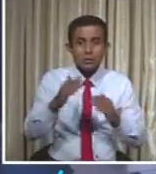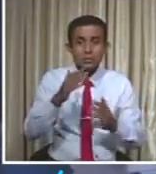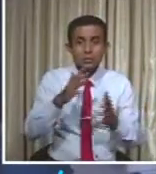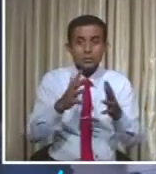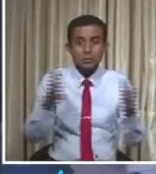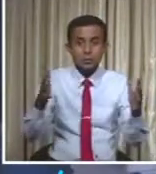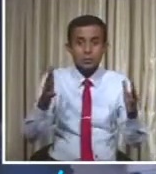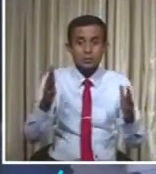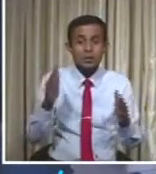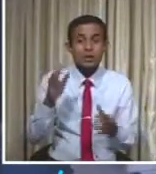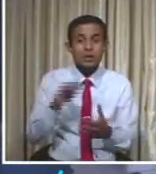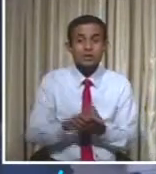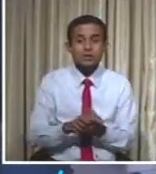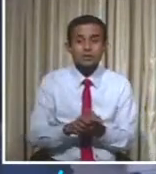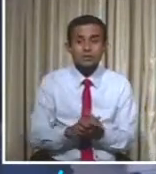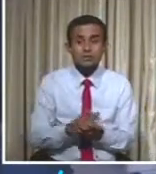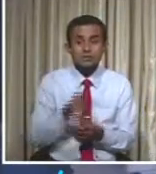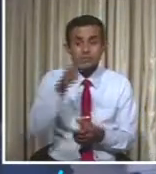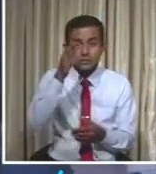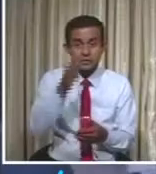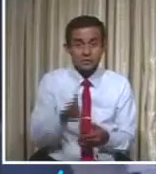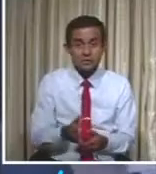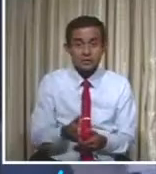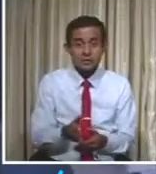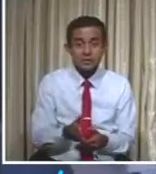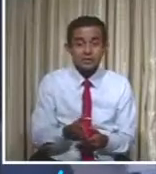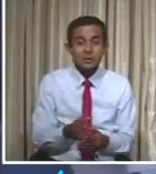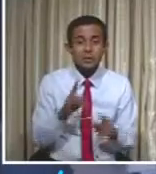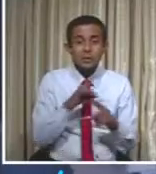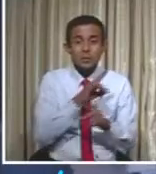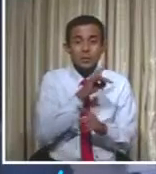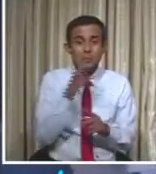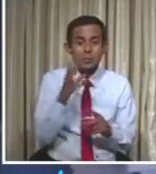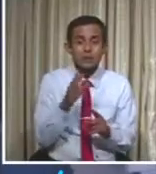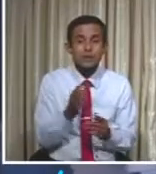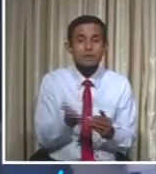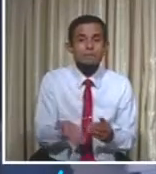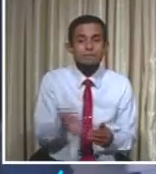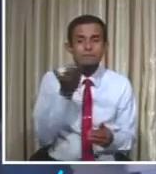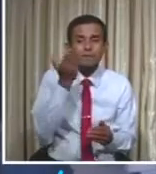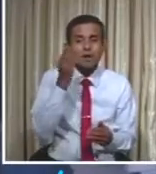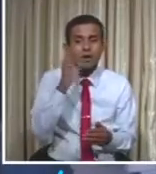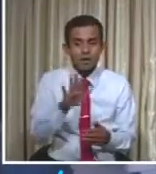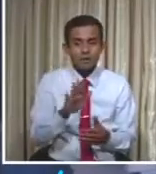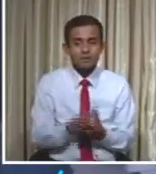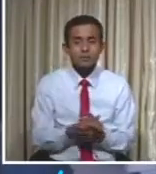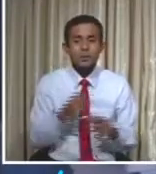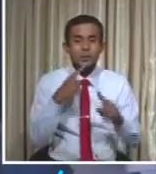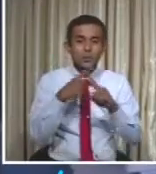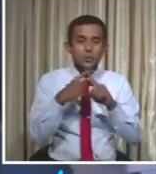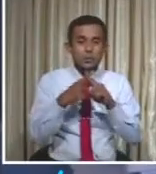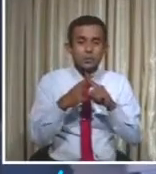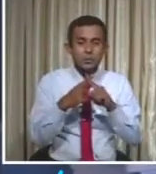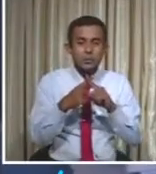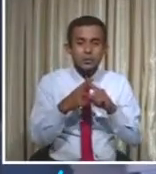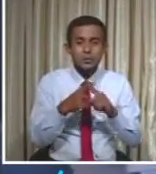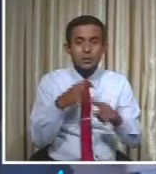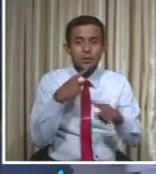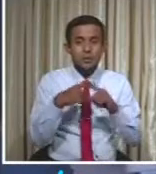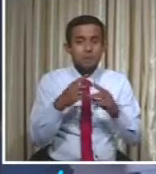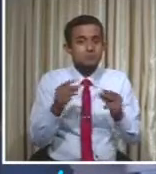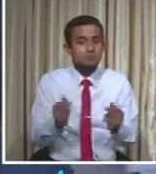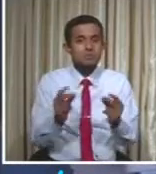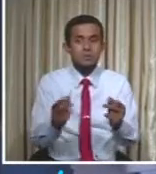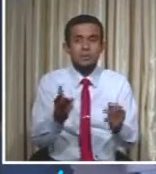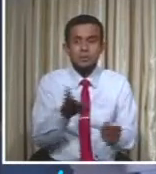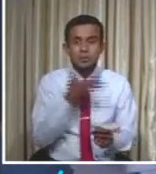හිස් අවකාශයේ. ඒකෙන් තාපජනන අගයේ සාපේක්ෂව ඉහළ අගයක් ඇත. ඉවුම් පිහුම් වලට ඉවුම් පිහුම් කාර්යක්ෂම සිදු